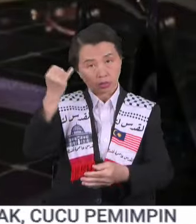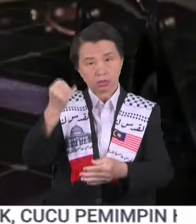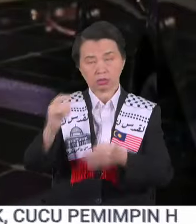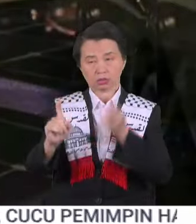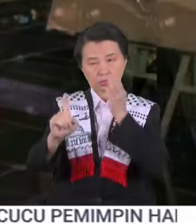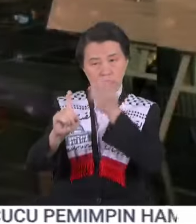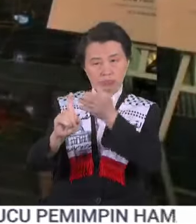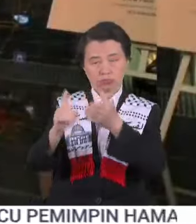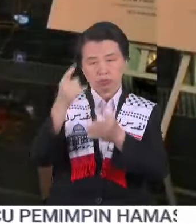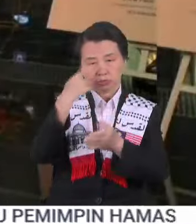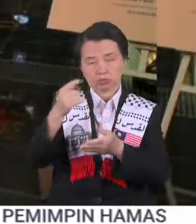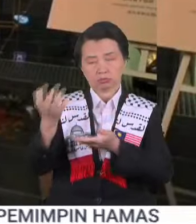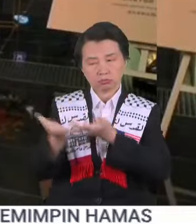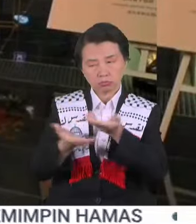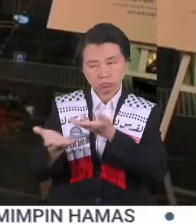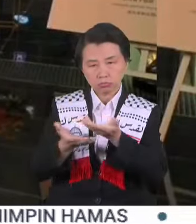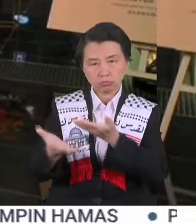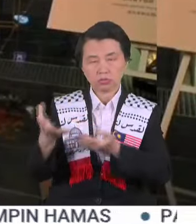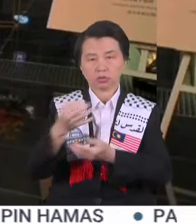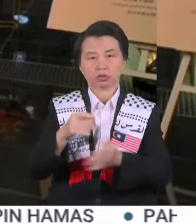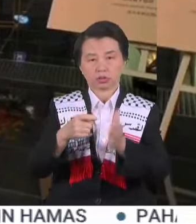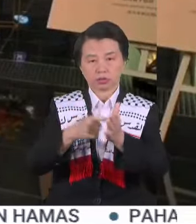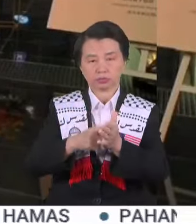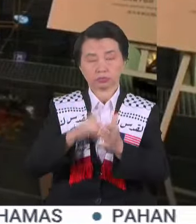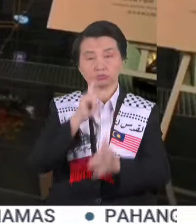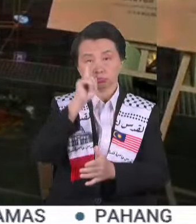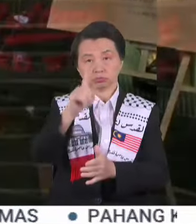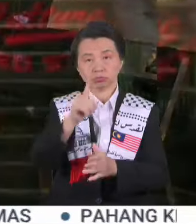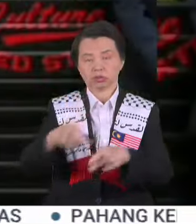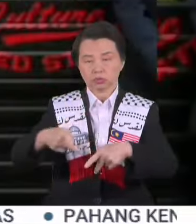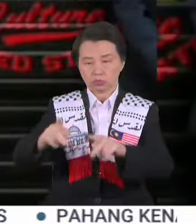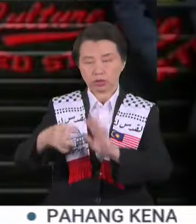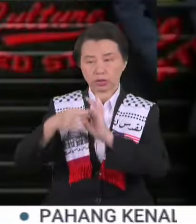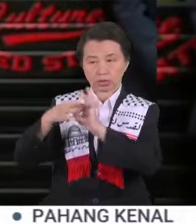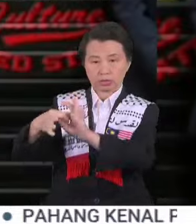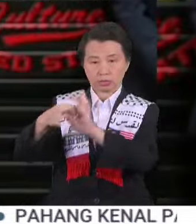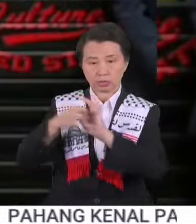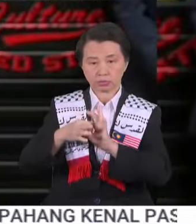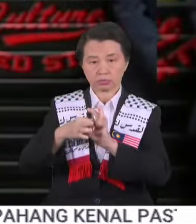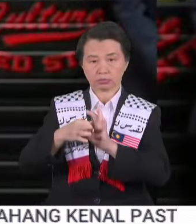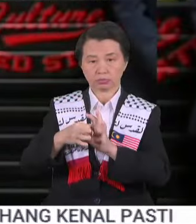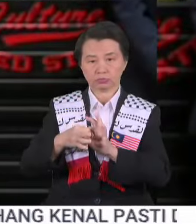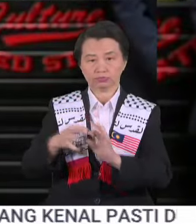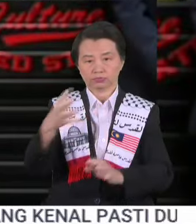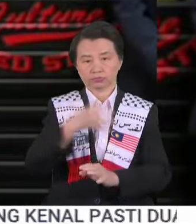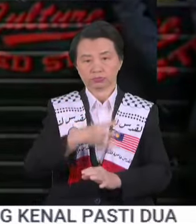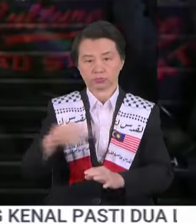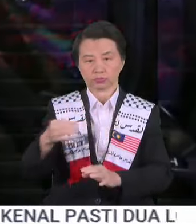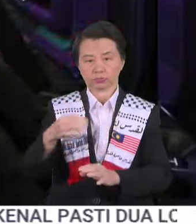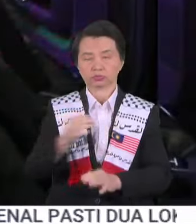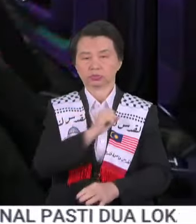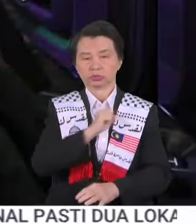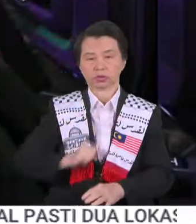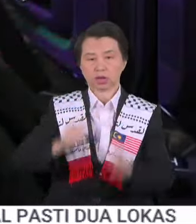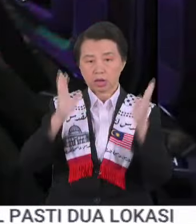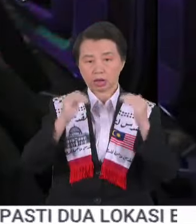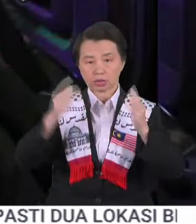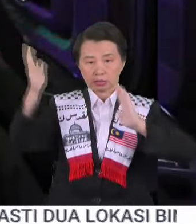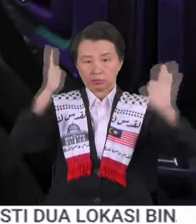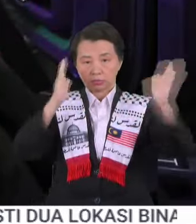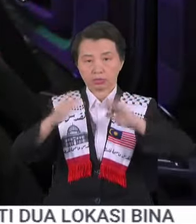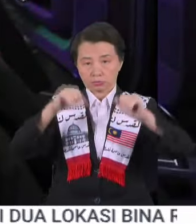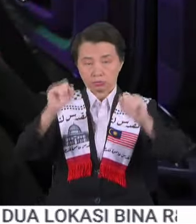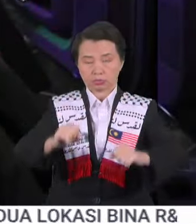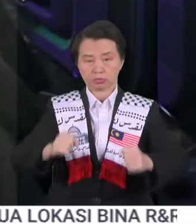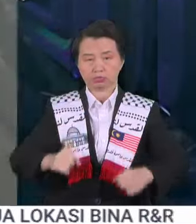hala tuju hubungan diplomatik dan keperluan mengenal pasti peluang kerjasama yang lebih luas. Sultan Ibrahim berharap Malaysia menggunakan